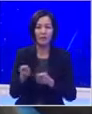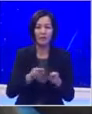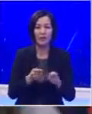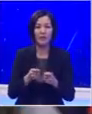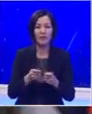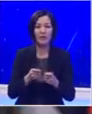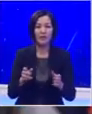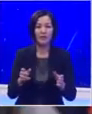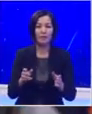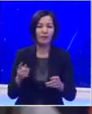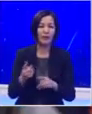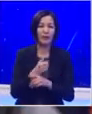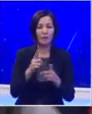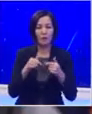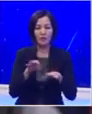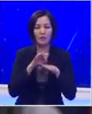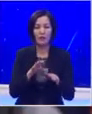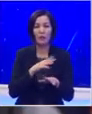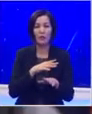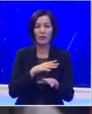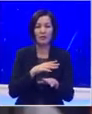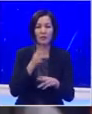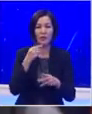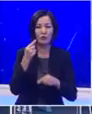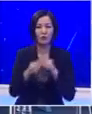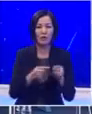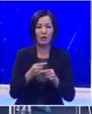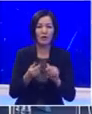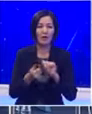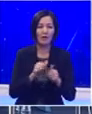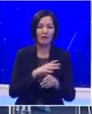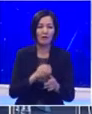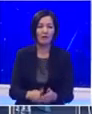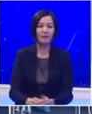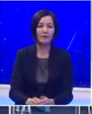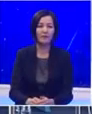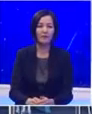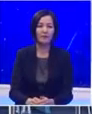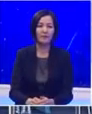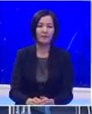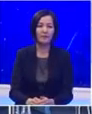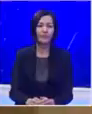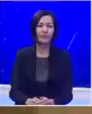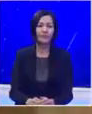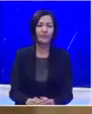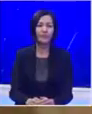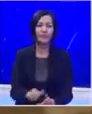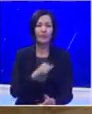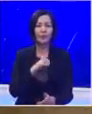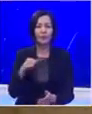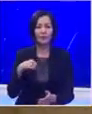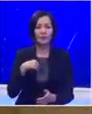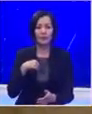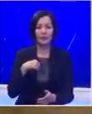қаруластары қостап, алғаш ұйымдастырылған еді. Содан бері дәстүрге айналды. Өзіміздің қаражатпен жасап жүрдік. Міне,